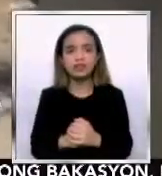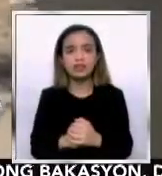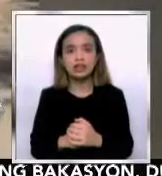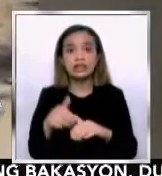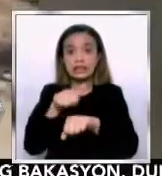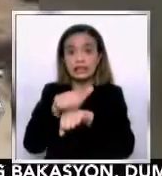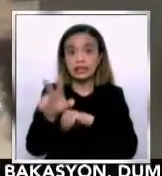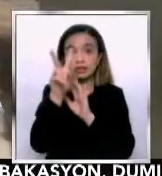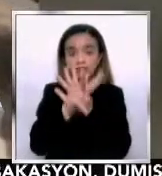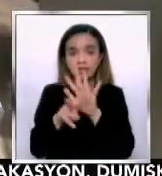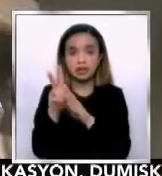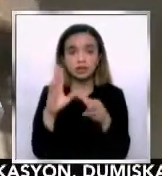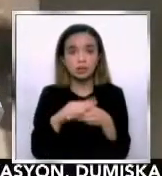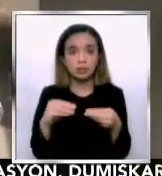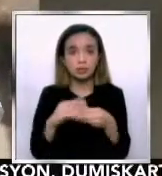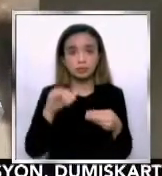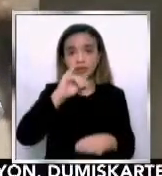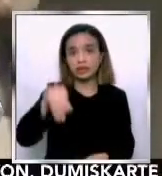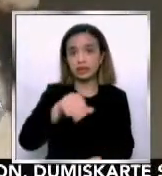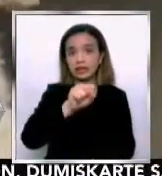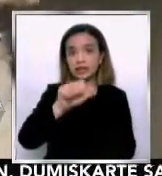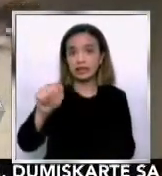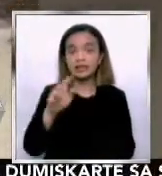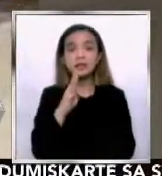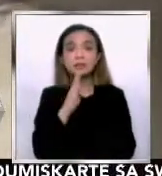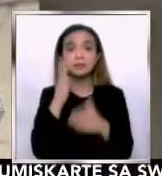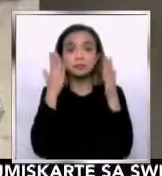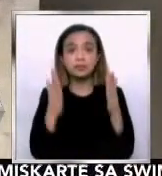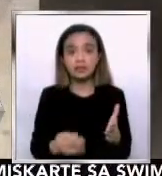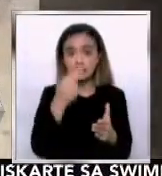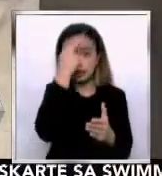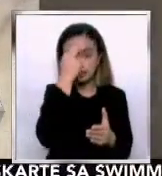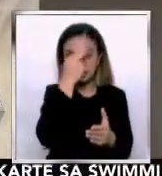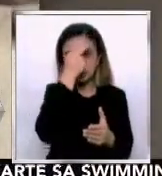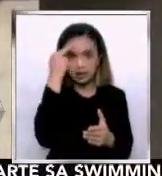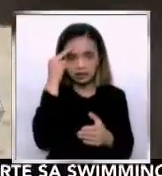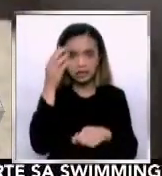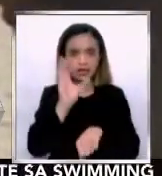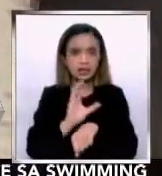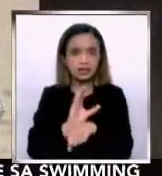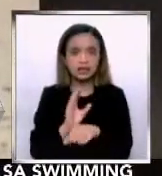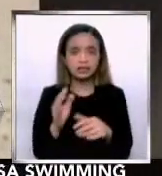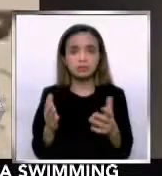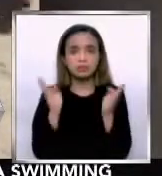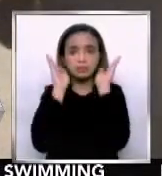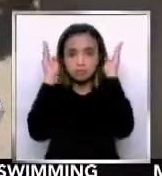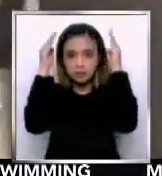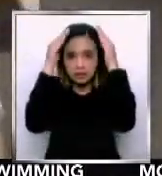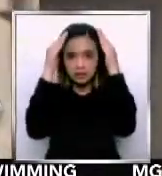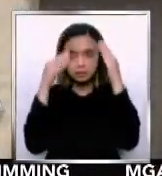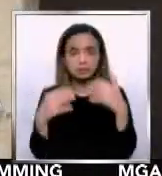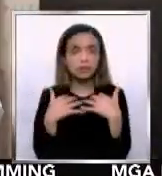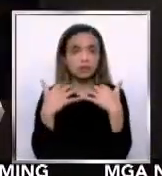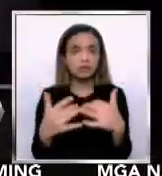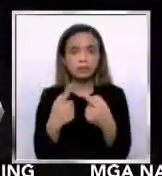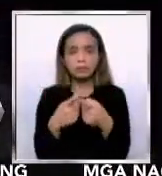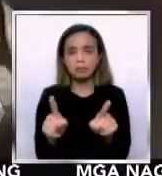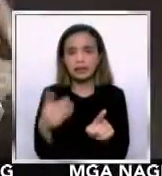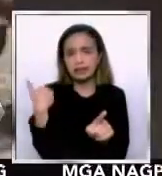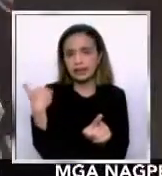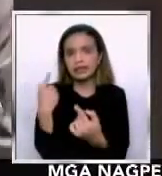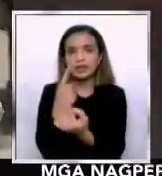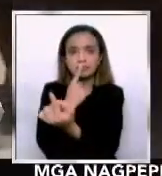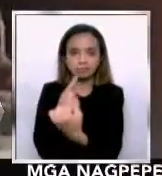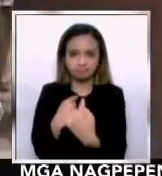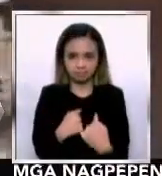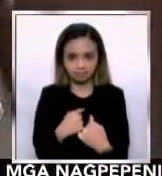kwento ni Jessa sa tagapagsalita ng Catholic Bishop Conference of the Philippines o CBCP pero wala pa silang tugon sa ngayon.